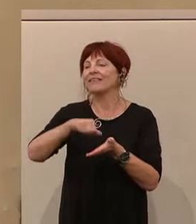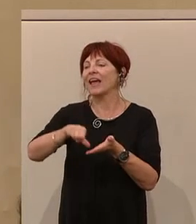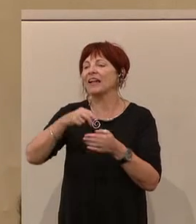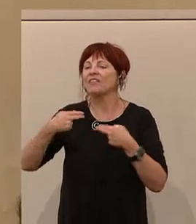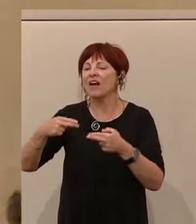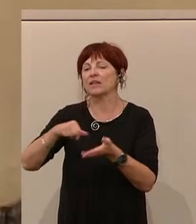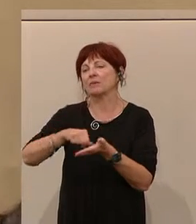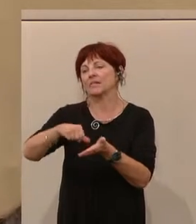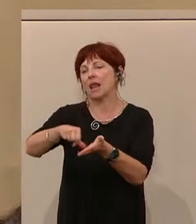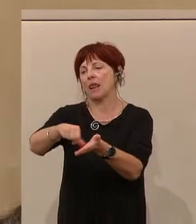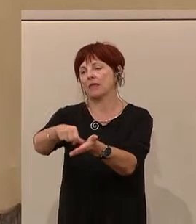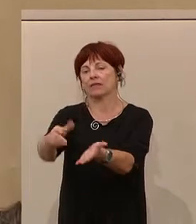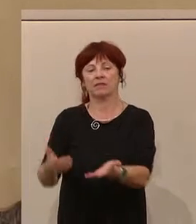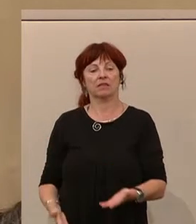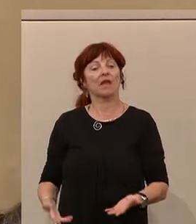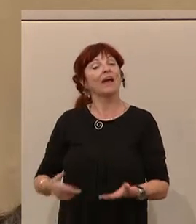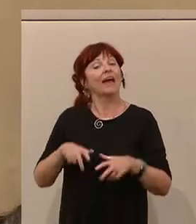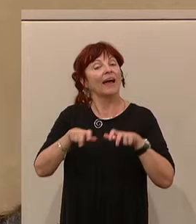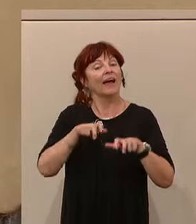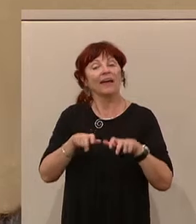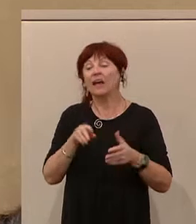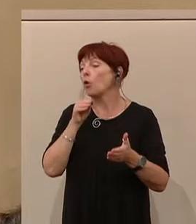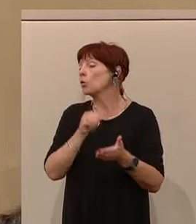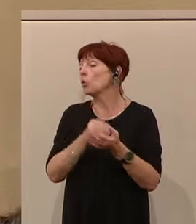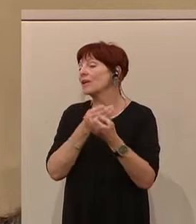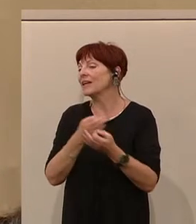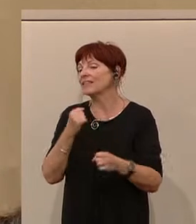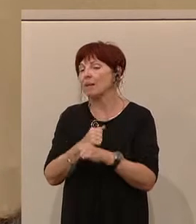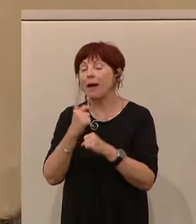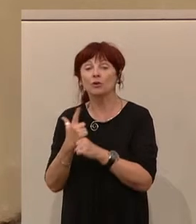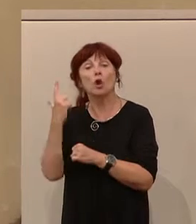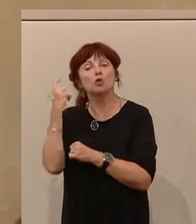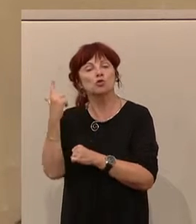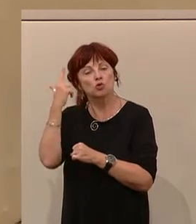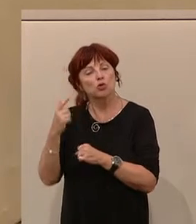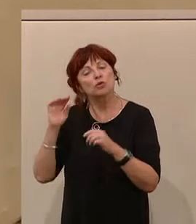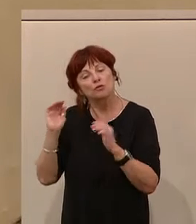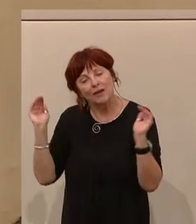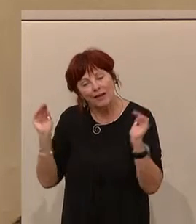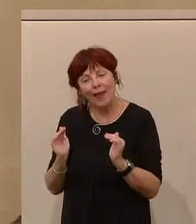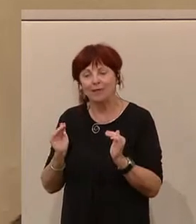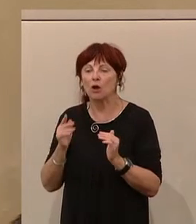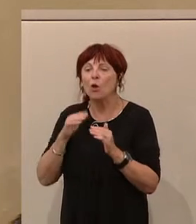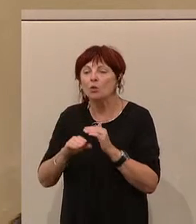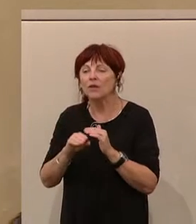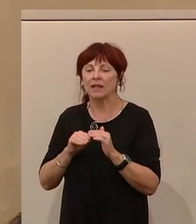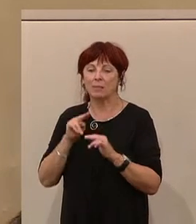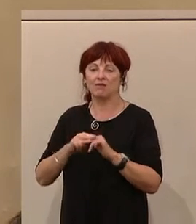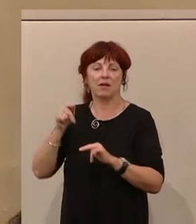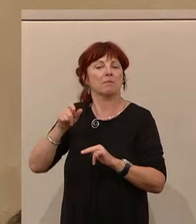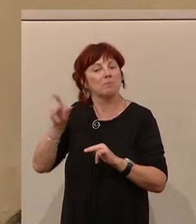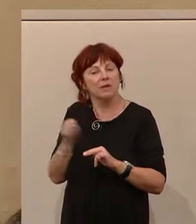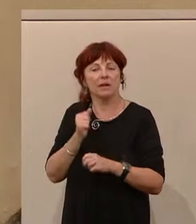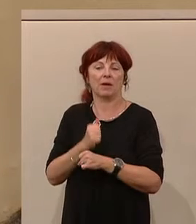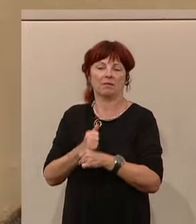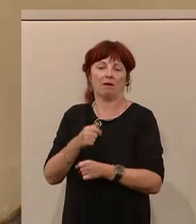nichts unternommen, die Zuschüsse an kleinere Unternehmen für die Entgeltfortzahlungen zu erhöhen. Hier müssen Sie ansetzen, werte Frau Ministerin.